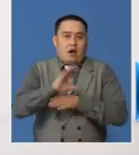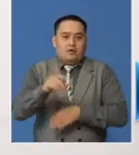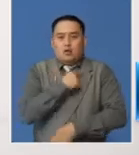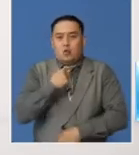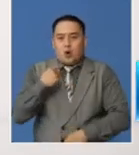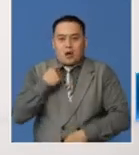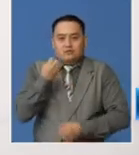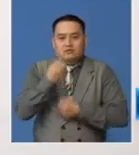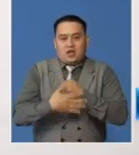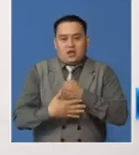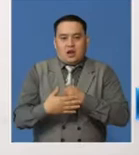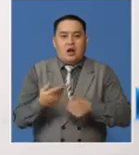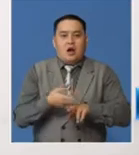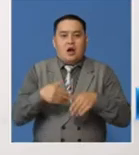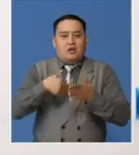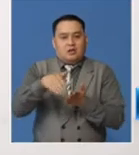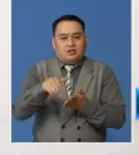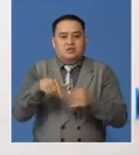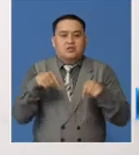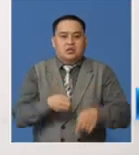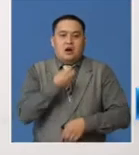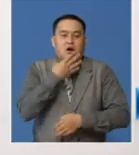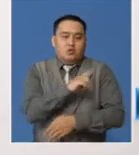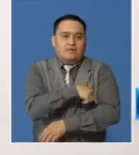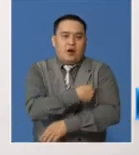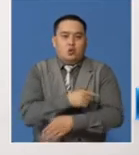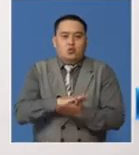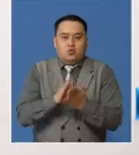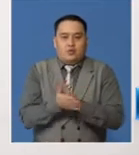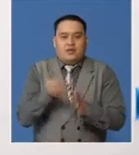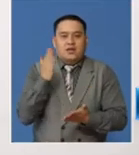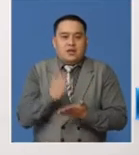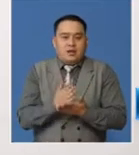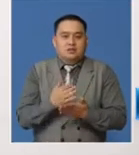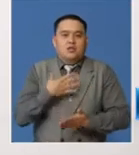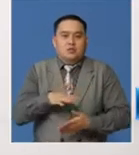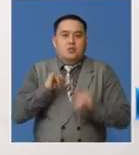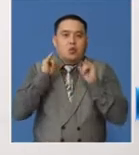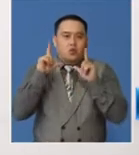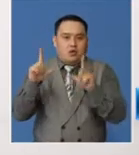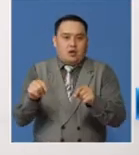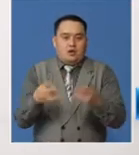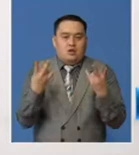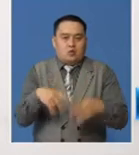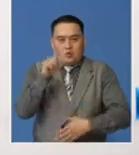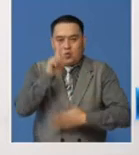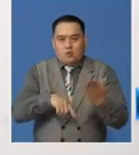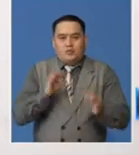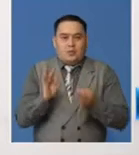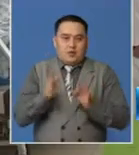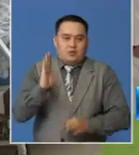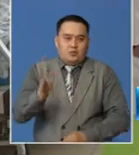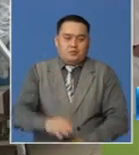областной перинатальный центр, но я отказалась. Здесь хорошие врачи, условия есть. Зачем мне куда-то ехать? Надеюсь, что все будет